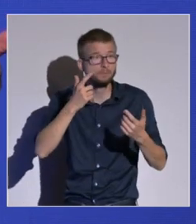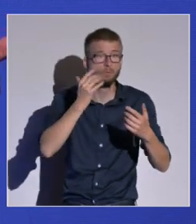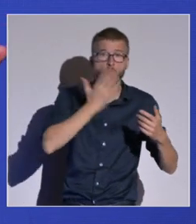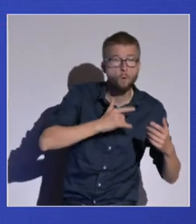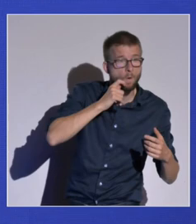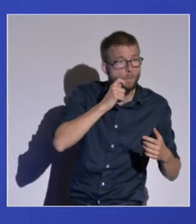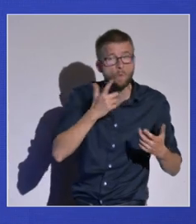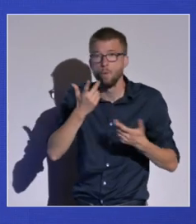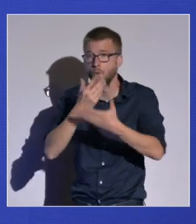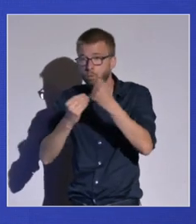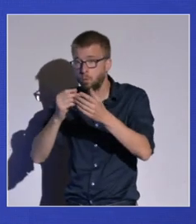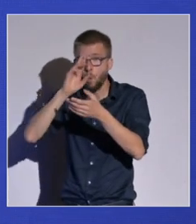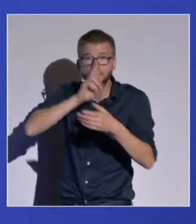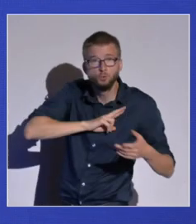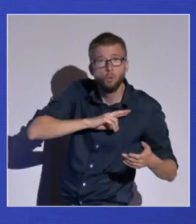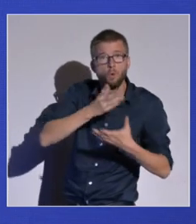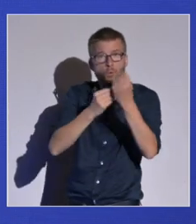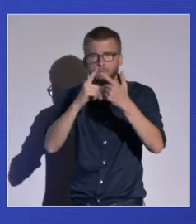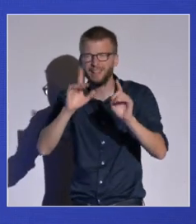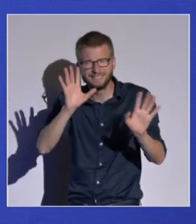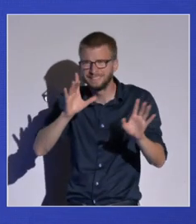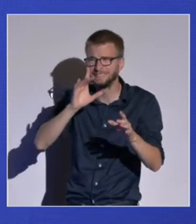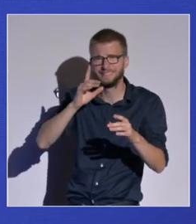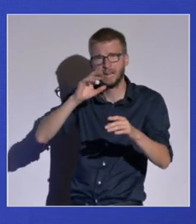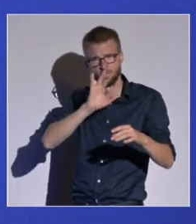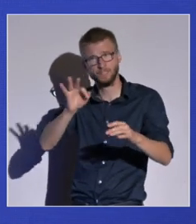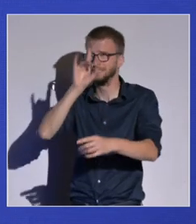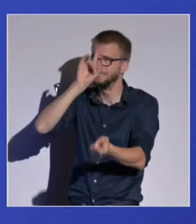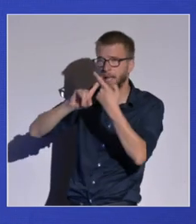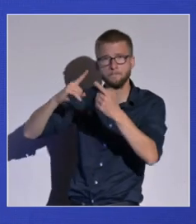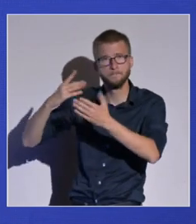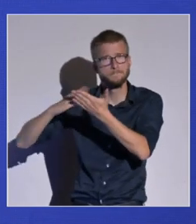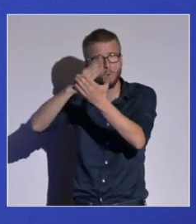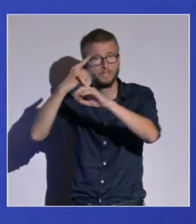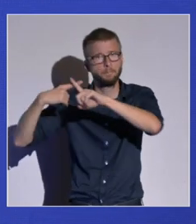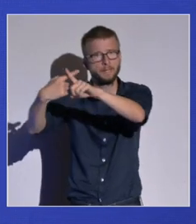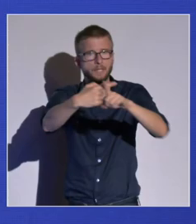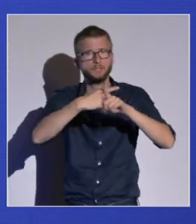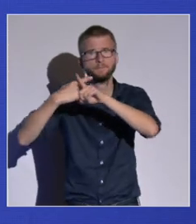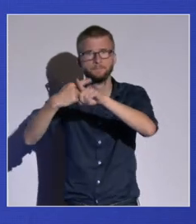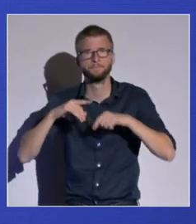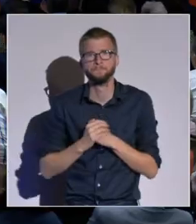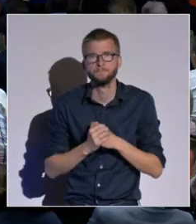de religion, c'est une question de projet partagé. Et c'est ce projet-là.